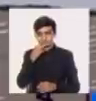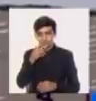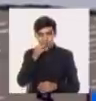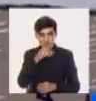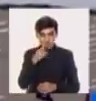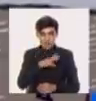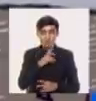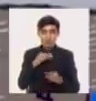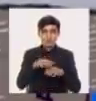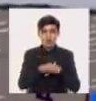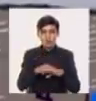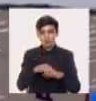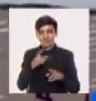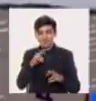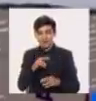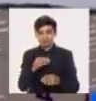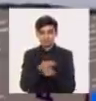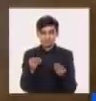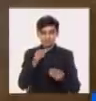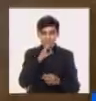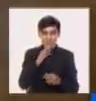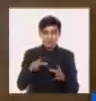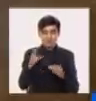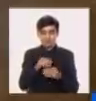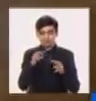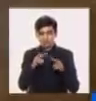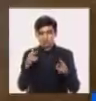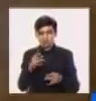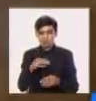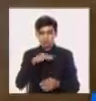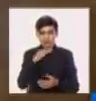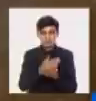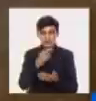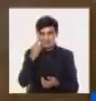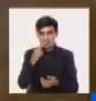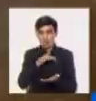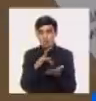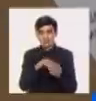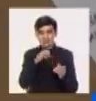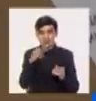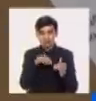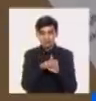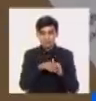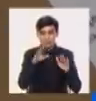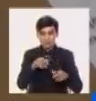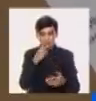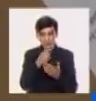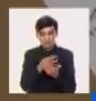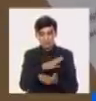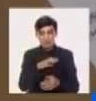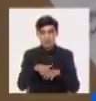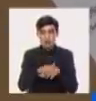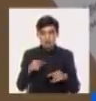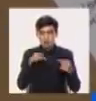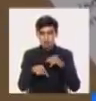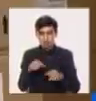дәрі-дәрмекпен қамтамасыз етуге жауапты бірыңғай дистрибьютор бүгін тілшілерге Нұрсұлтан қаласының маңындағы қоймасын көрсетті. Ел бір-бірінен іздеп